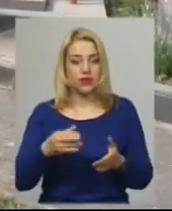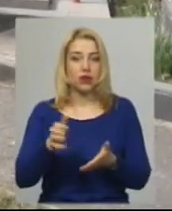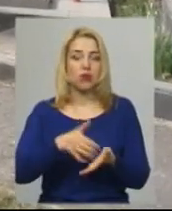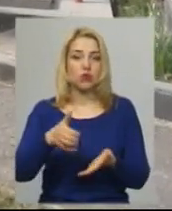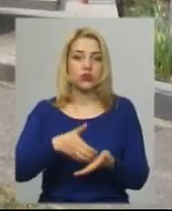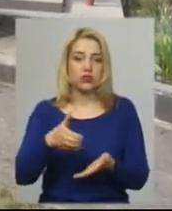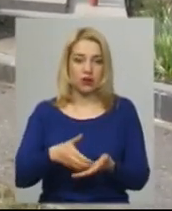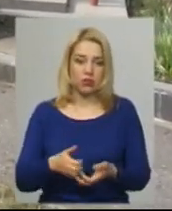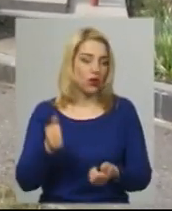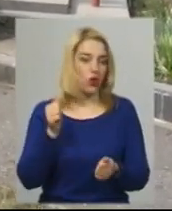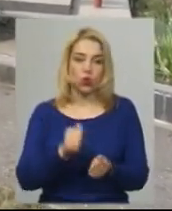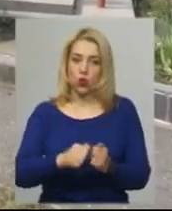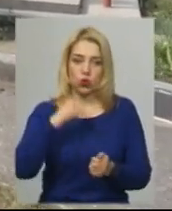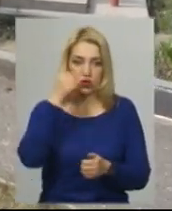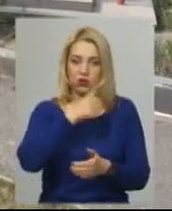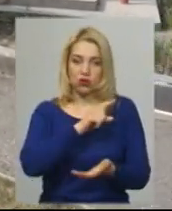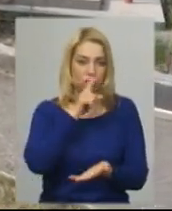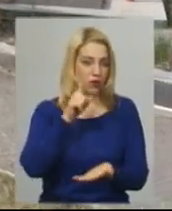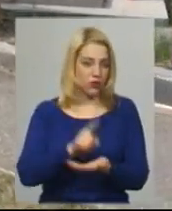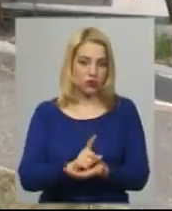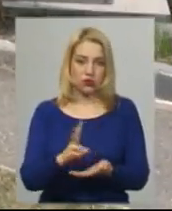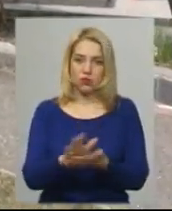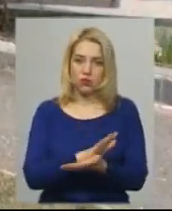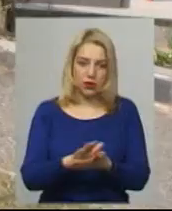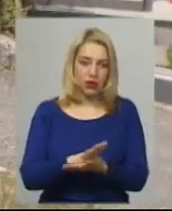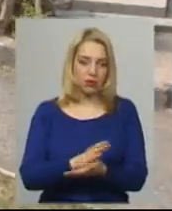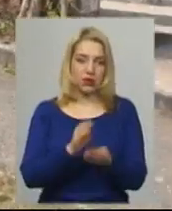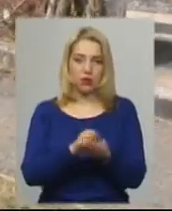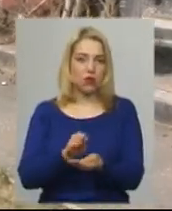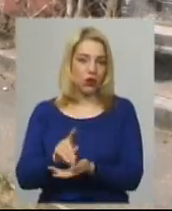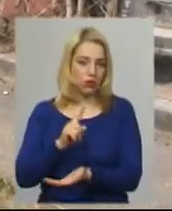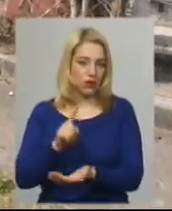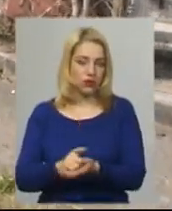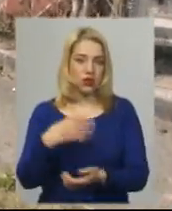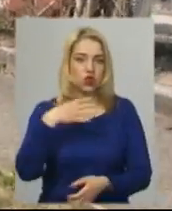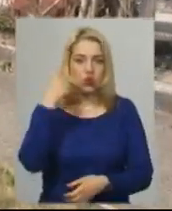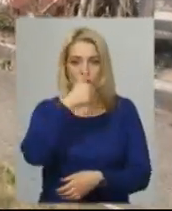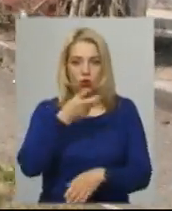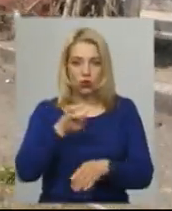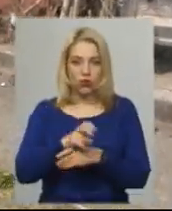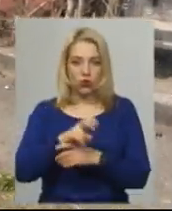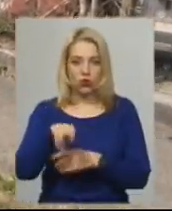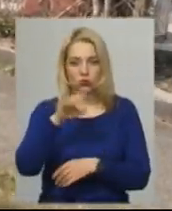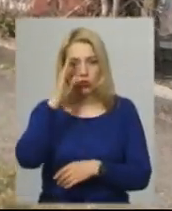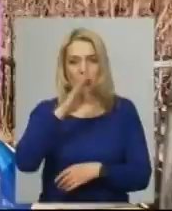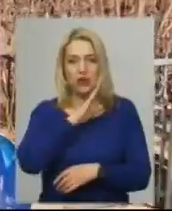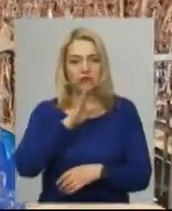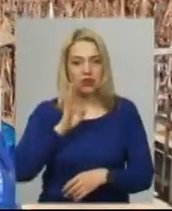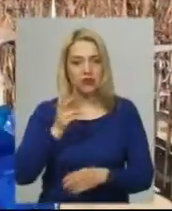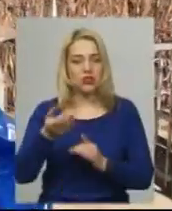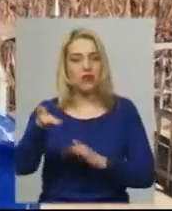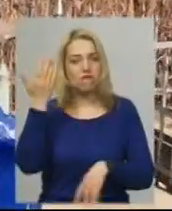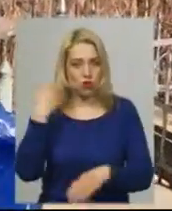щороку приходите? Кожен рік, ну я вже, могилки прибрані, могилки вже понад 40 років, ходимо до батьків, бо дуже давно